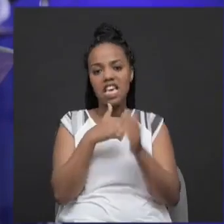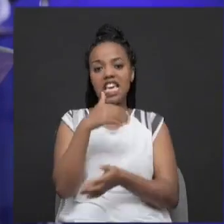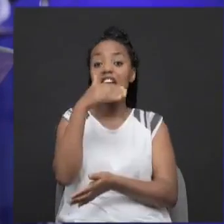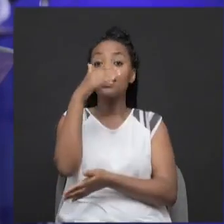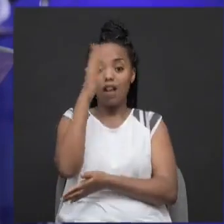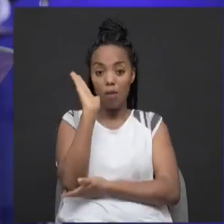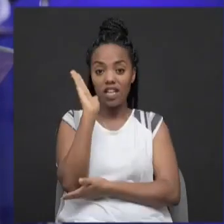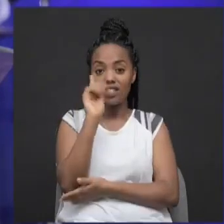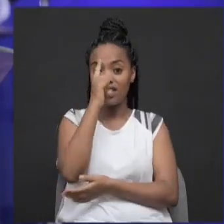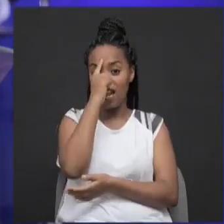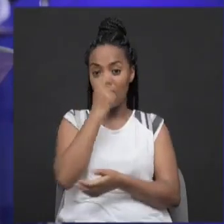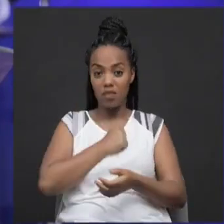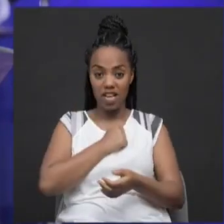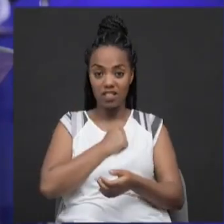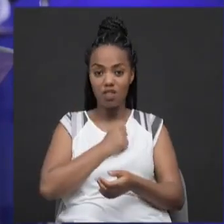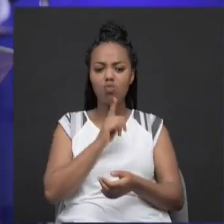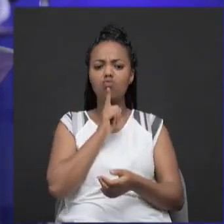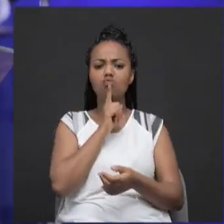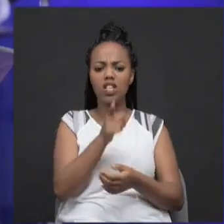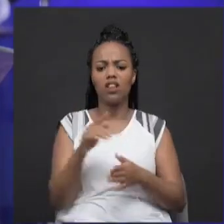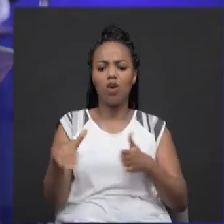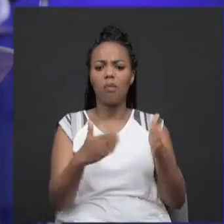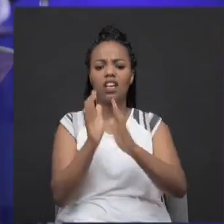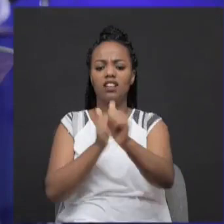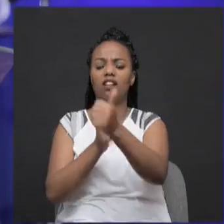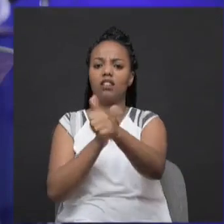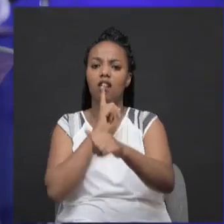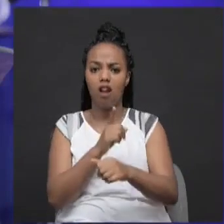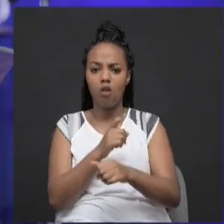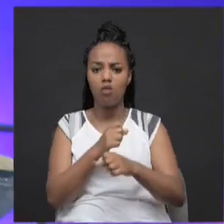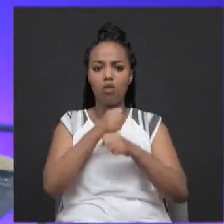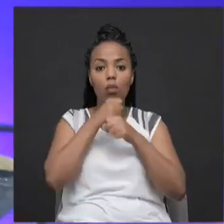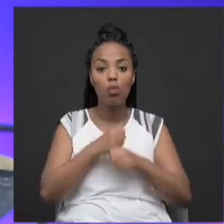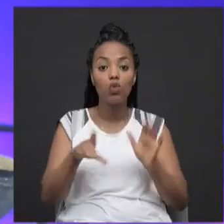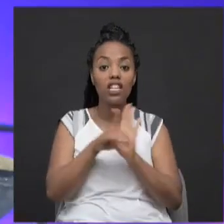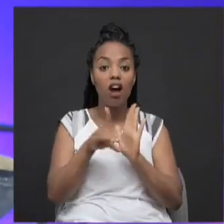የእግዚአብሔርን የእምነት እውነተኛውን ፈለግ የተከተለውን ነው። በብሉይ ኪዳን